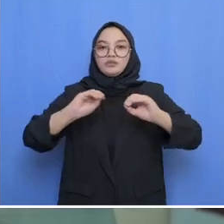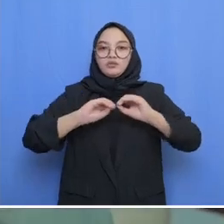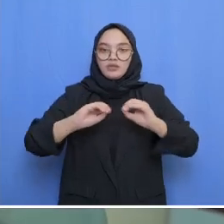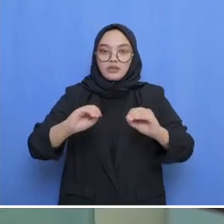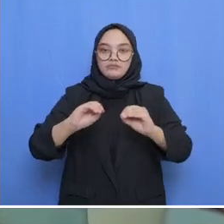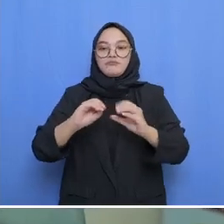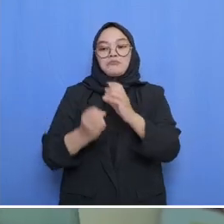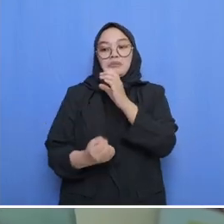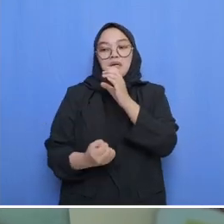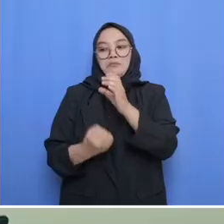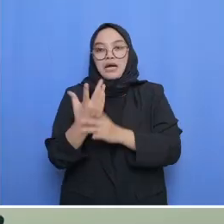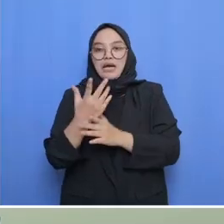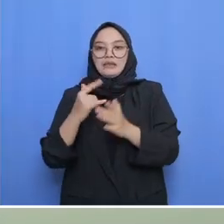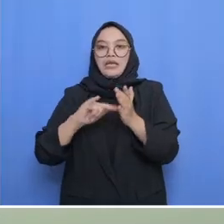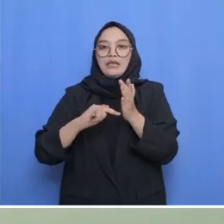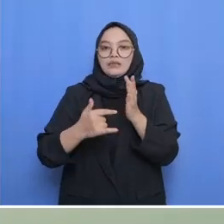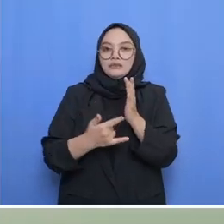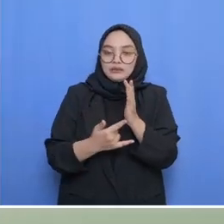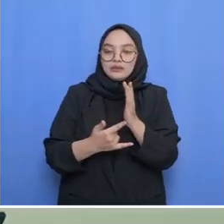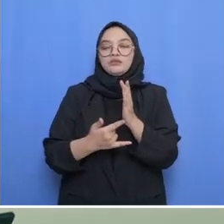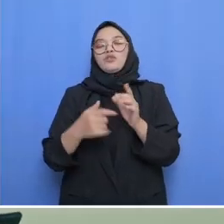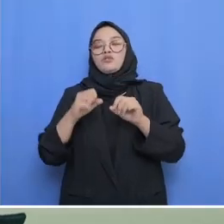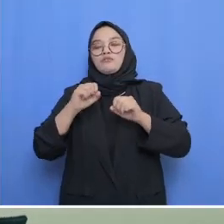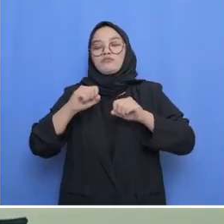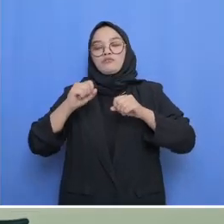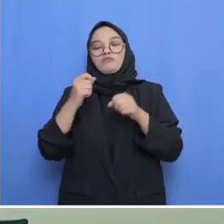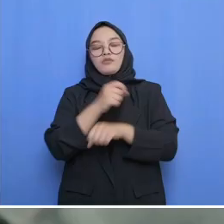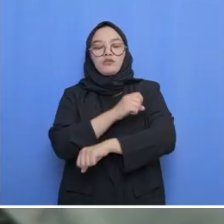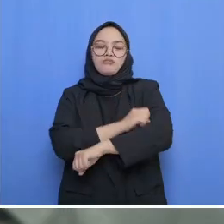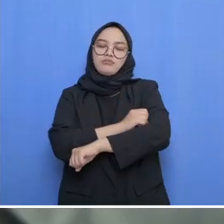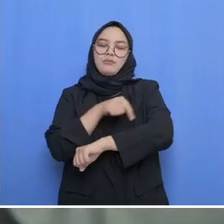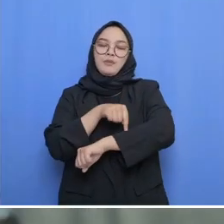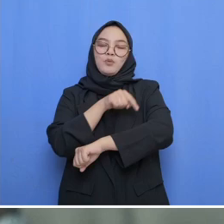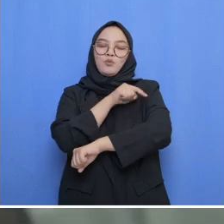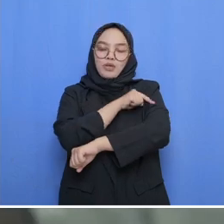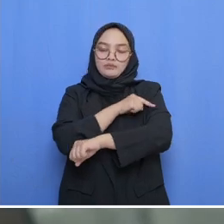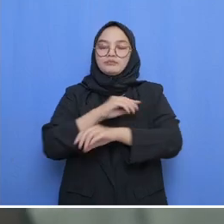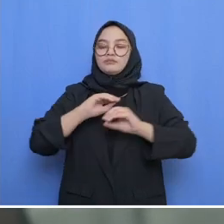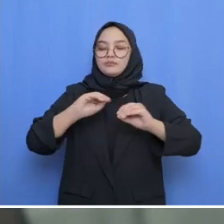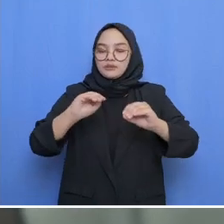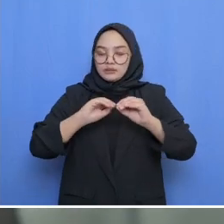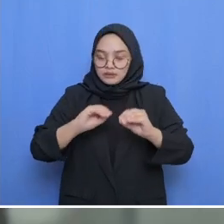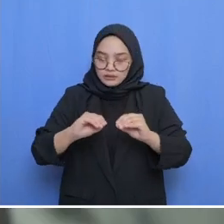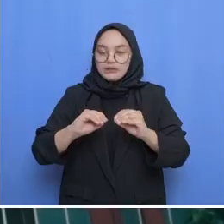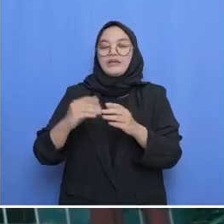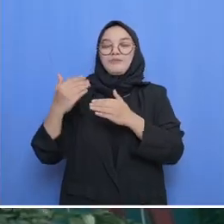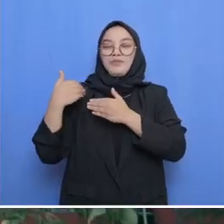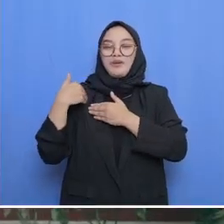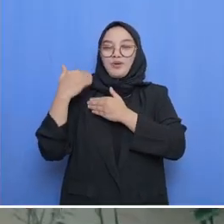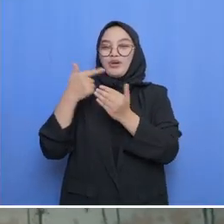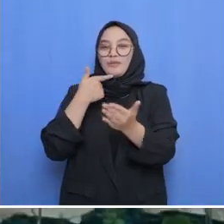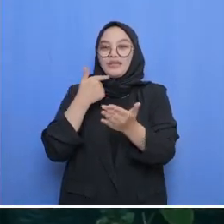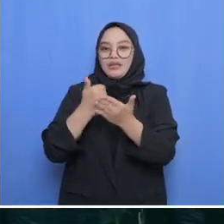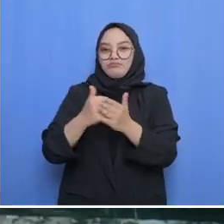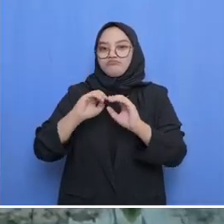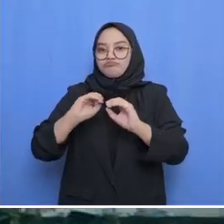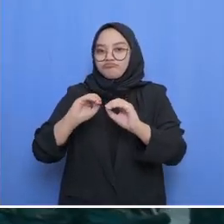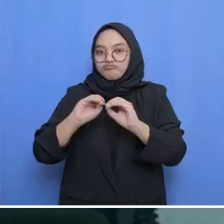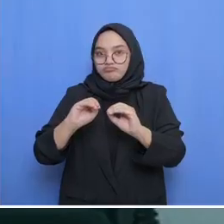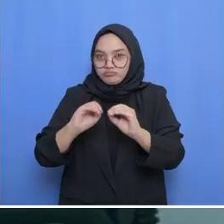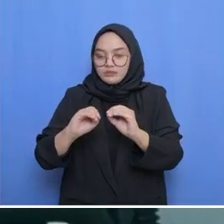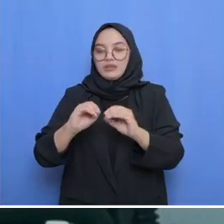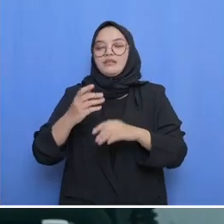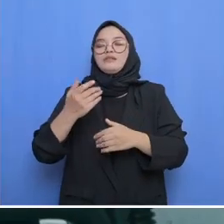pelatihan fungsional penyuluh pertanian, mengembangkan pelatihan teknis kompetensi penyuluhan, mendampingi penyuluh pertanian swadaya dan